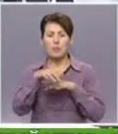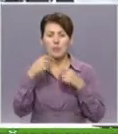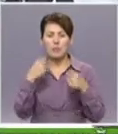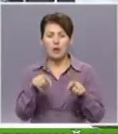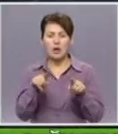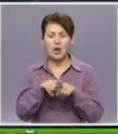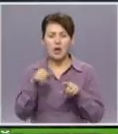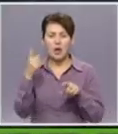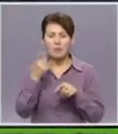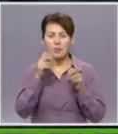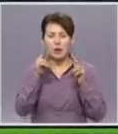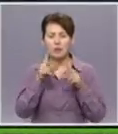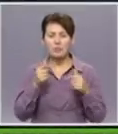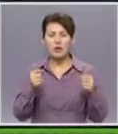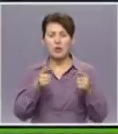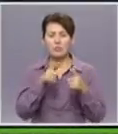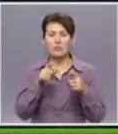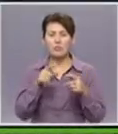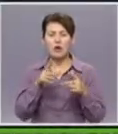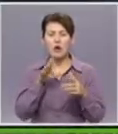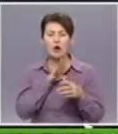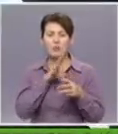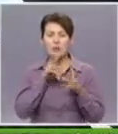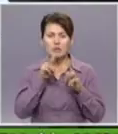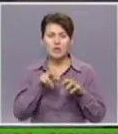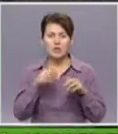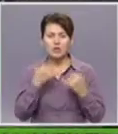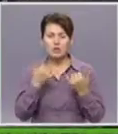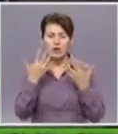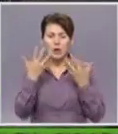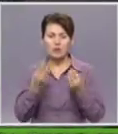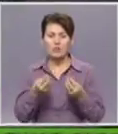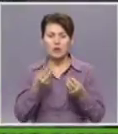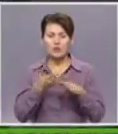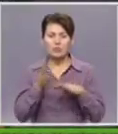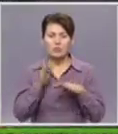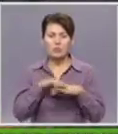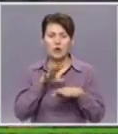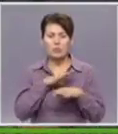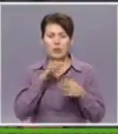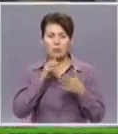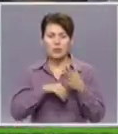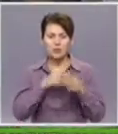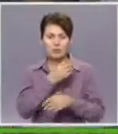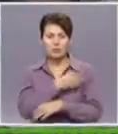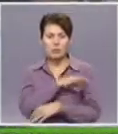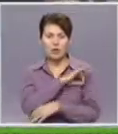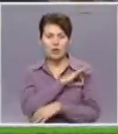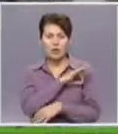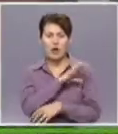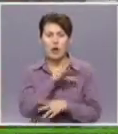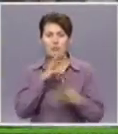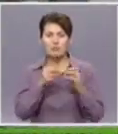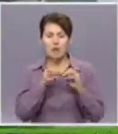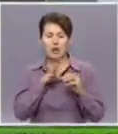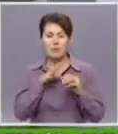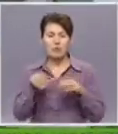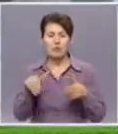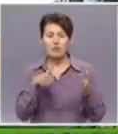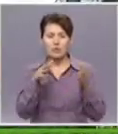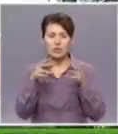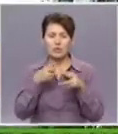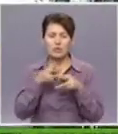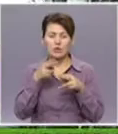апта сайын арнайы тексеру ұйымдастырылып тұрады. Ал бүгінгі шара саудагерлер үшін ауыр тиді. Себебі инспекторлар айыппұл салумен бірге жол бойында